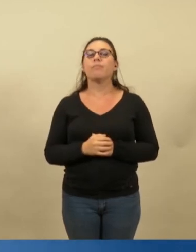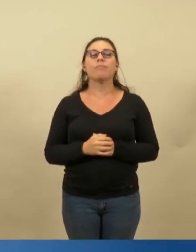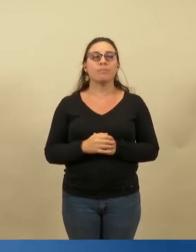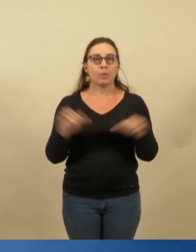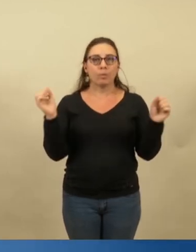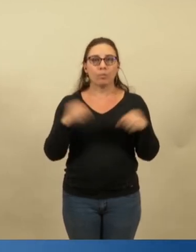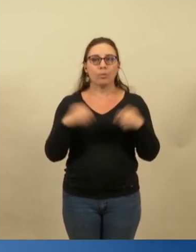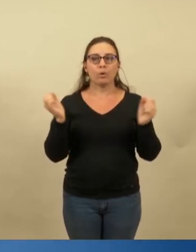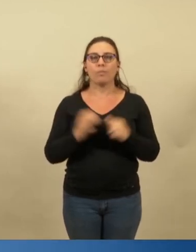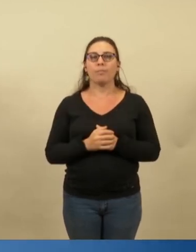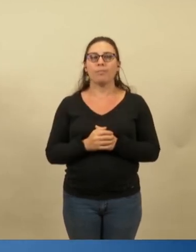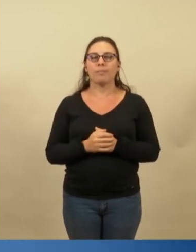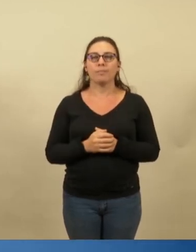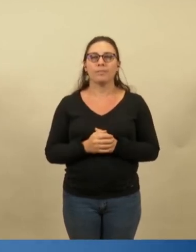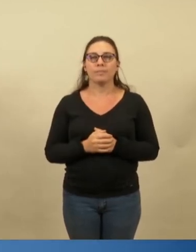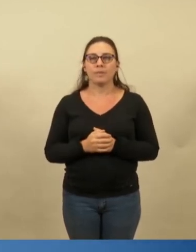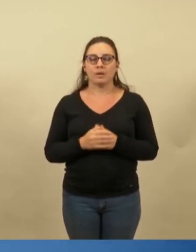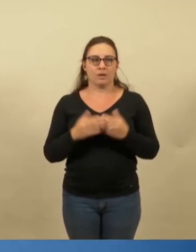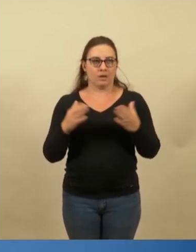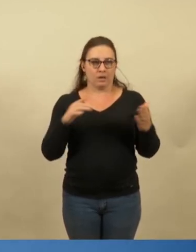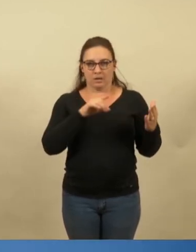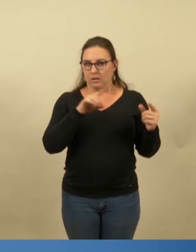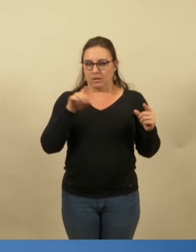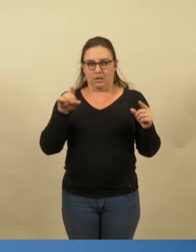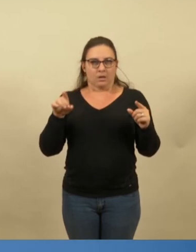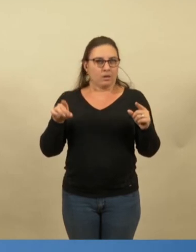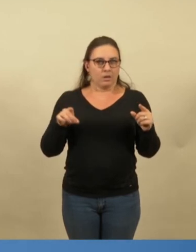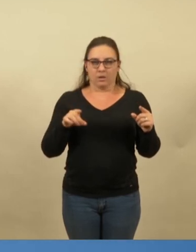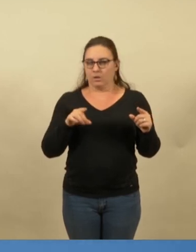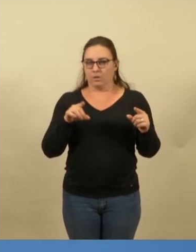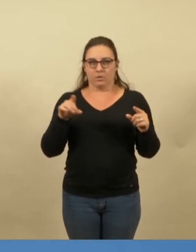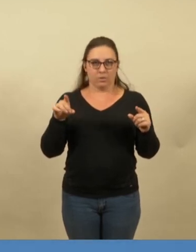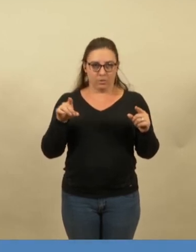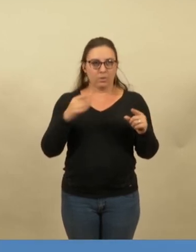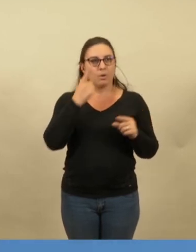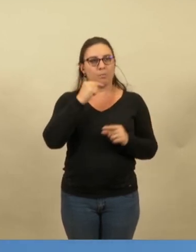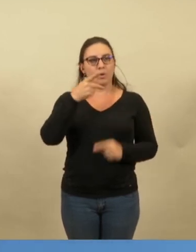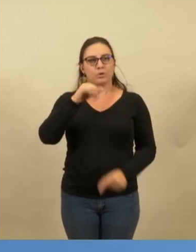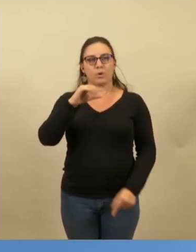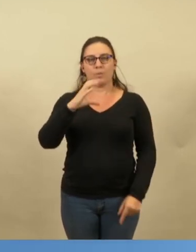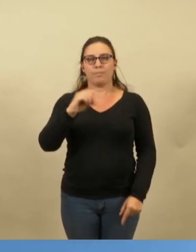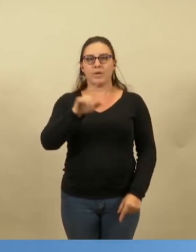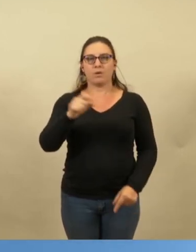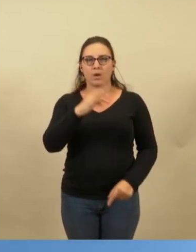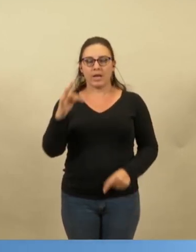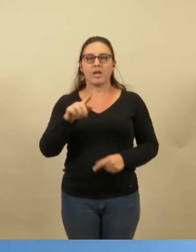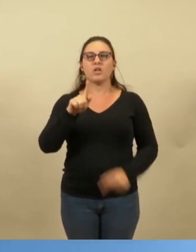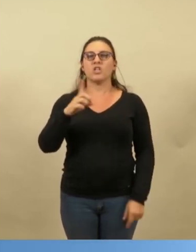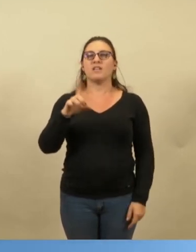qui vote pour donc monsieur picoler gdees